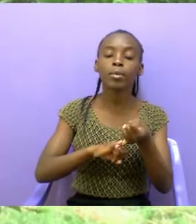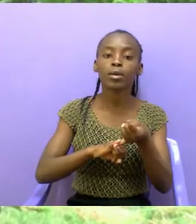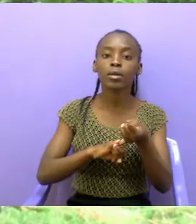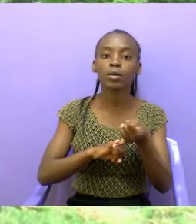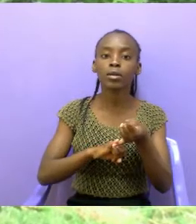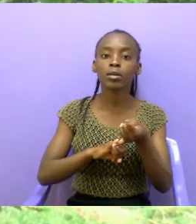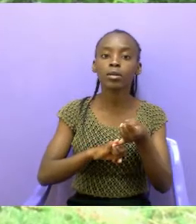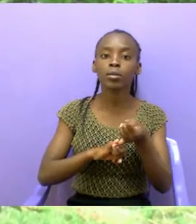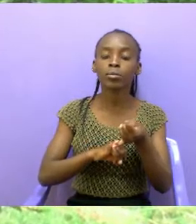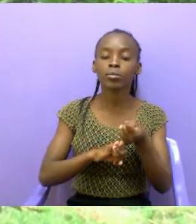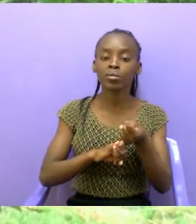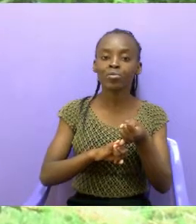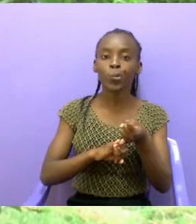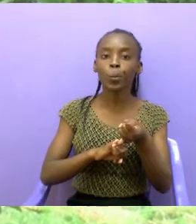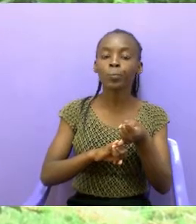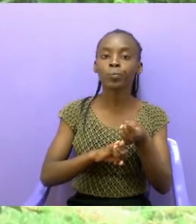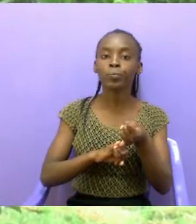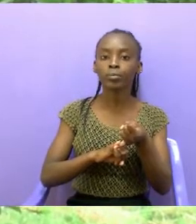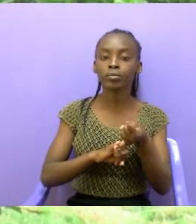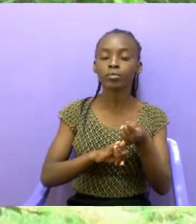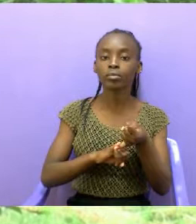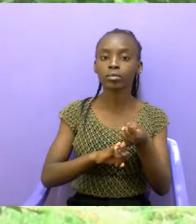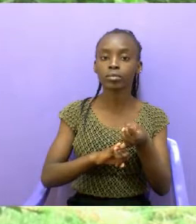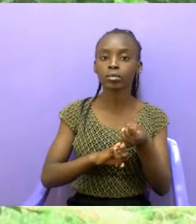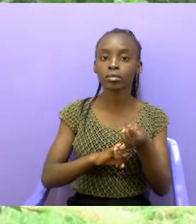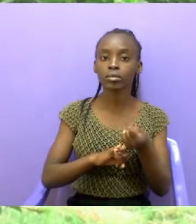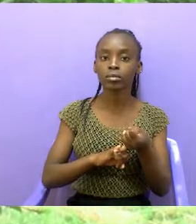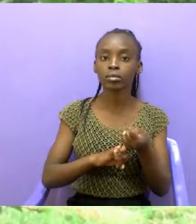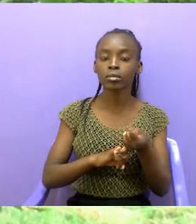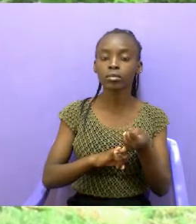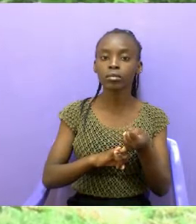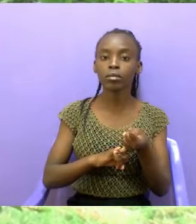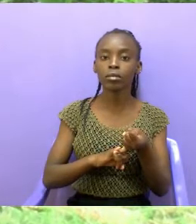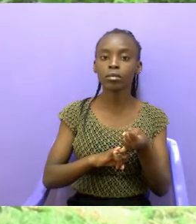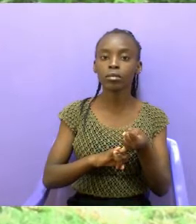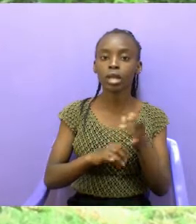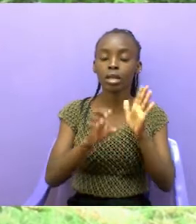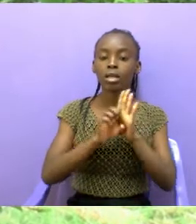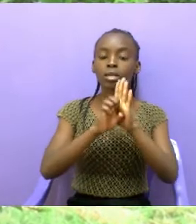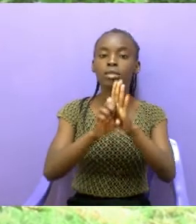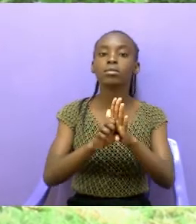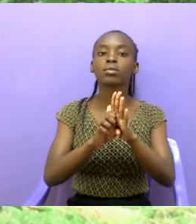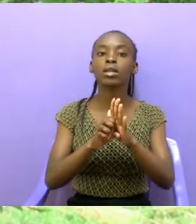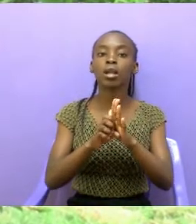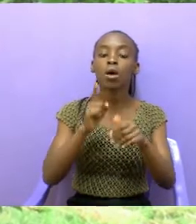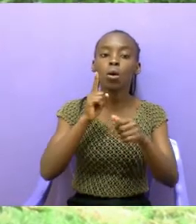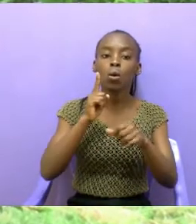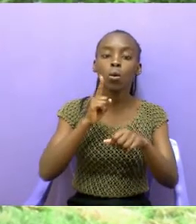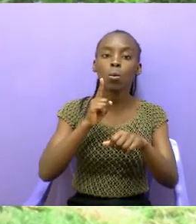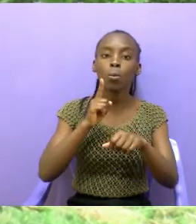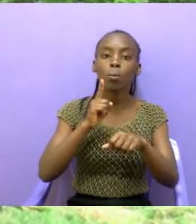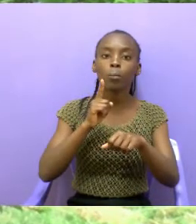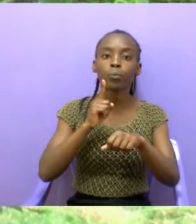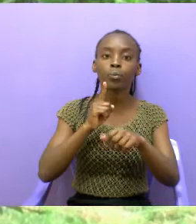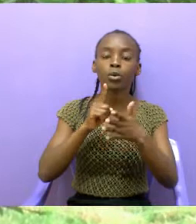Nitafikisha pale, maana nimesoma tu pale ili nisisome yote aswa. Lakini nataka kuelezea tu kidogo yale yaliyoendelea na yale